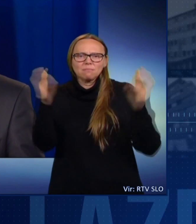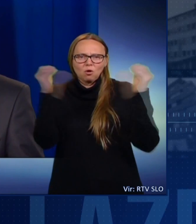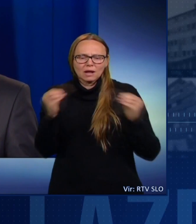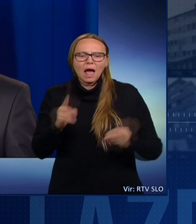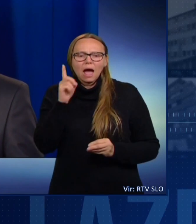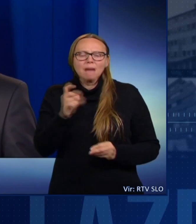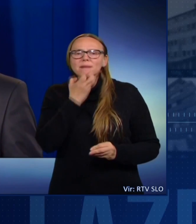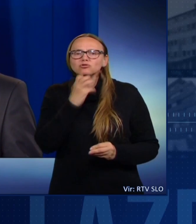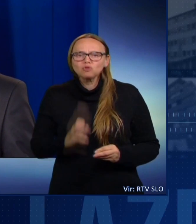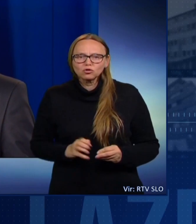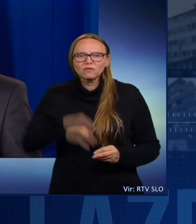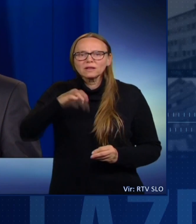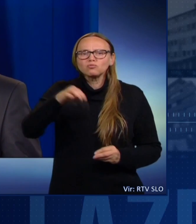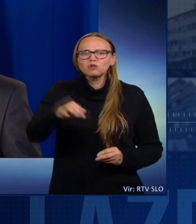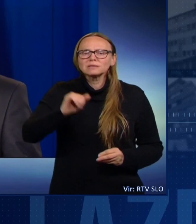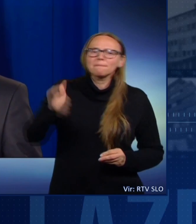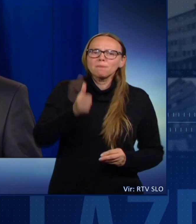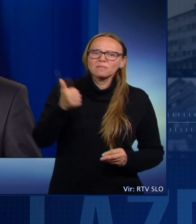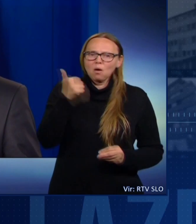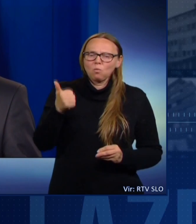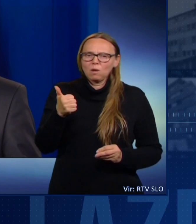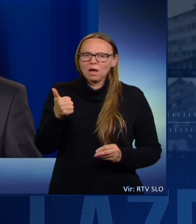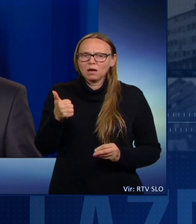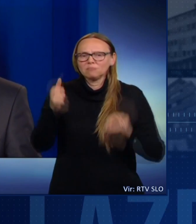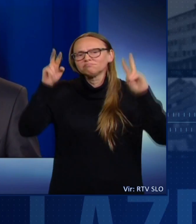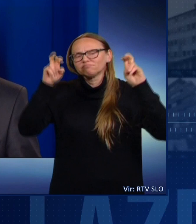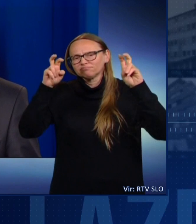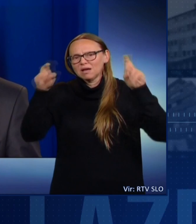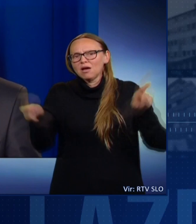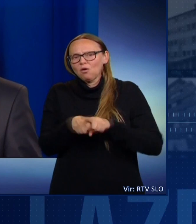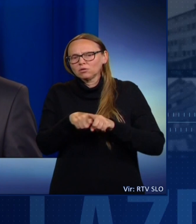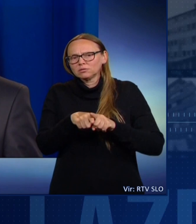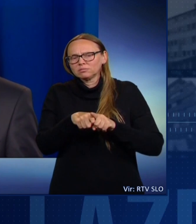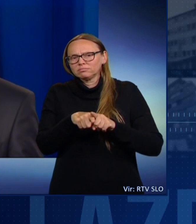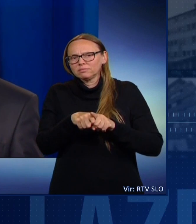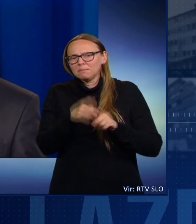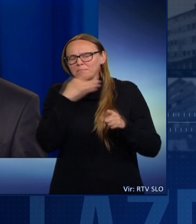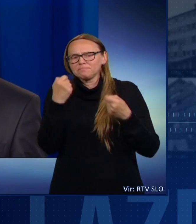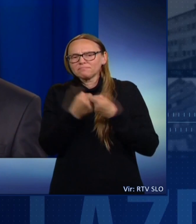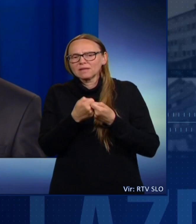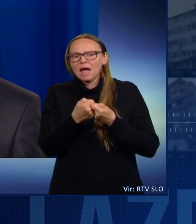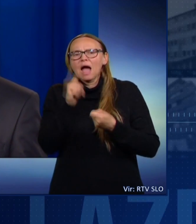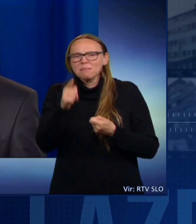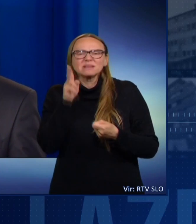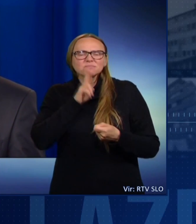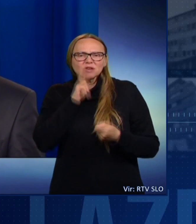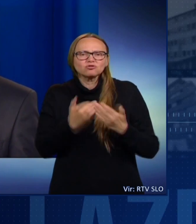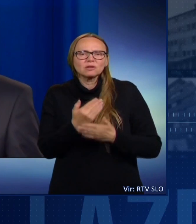ampak zgodovina se včasih ponavlja kot farsa in ironično je, da je tisti, za katerega smo